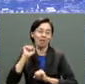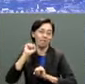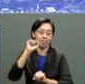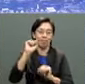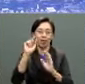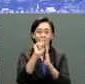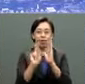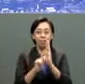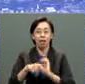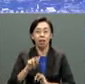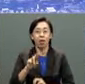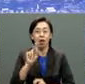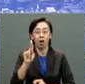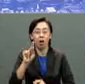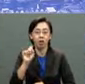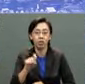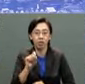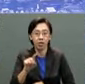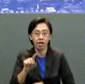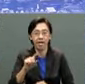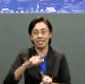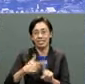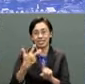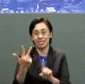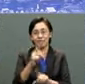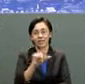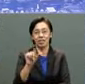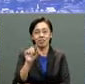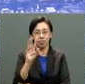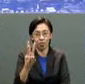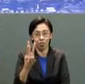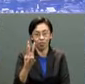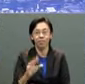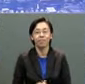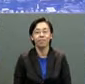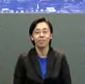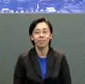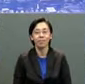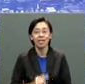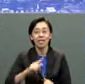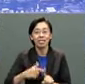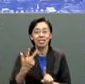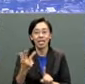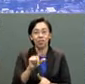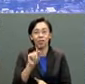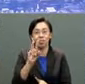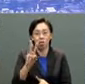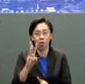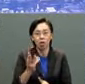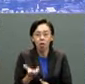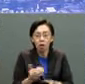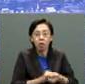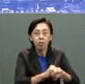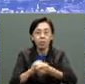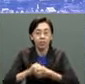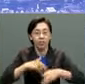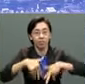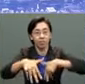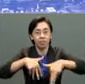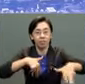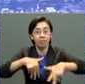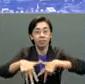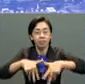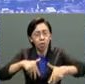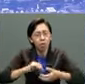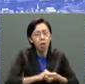กเฉินคือวันที่26นะครับมีนาคมซึ่งเป็นวันที่เราได้ขอความร่วมมือกับพี่น้องประชาชนในการ